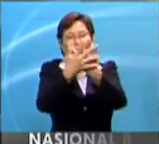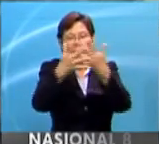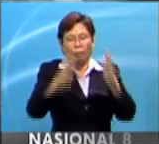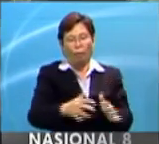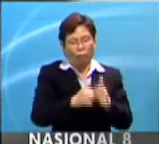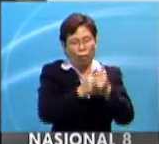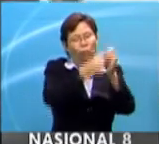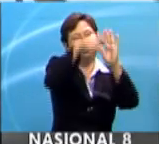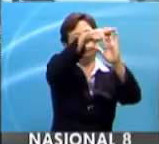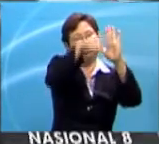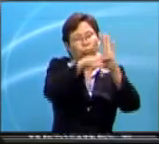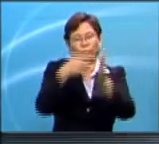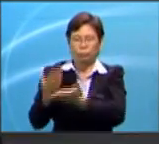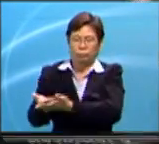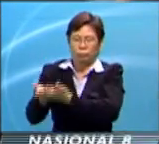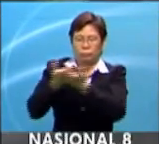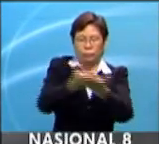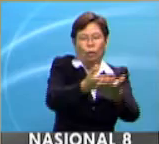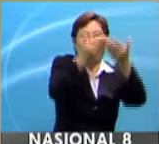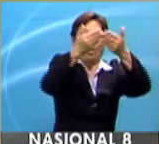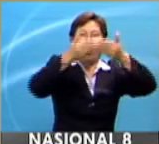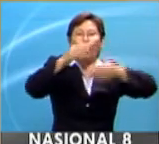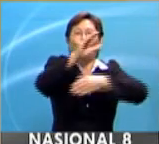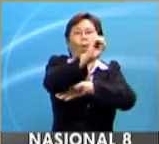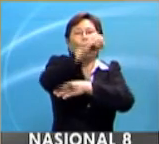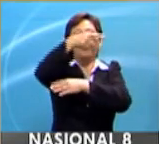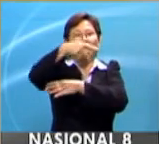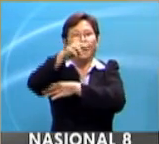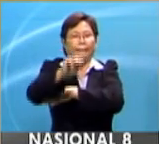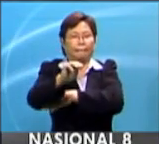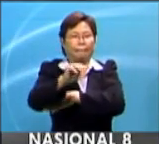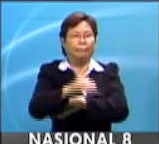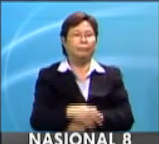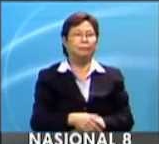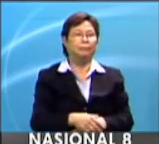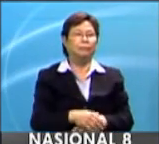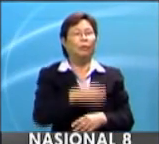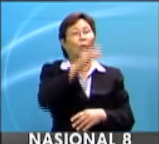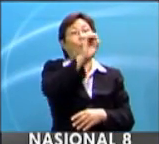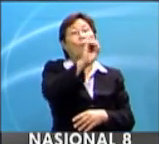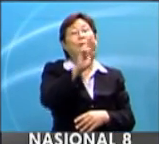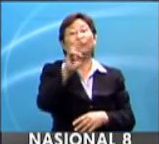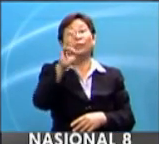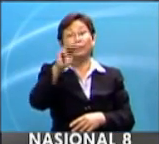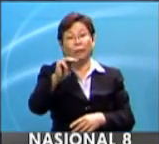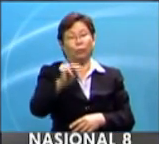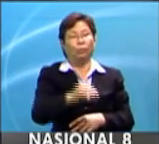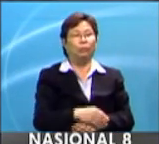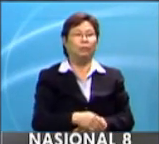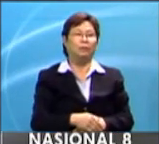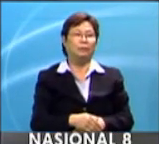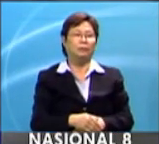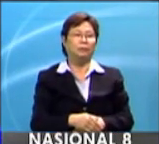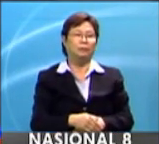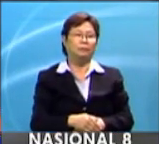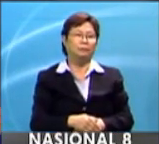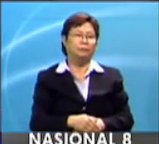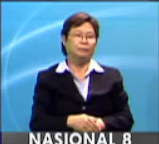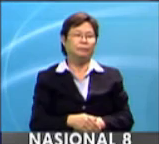yang ditawarkan oleh Open University Malaysia dan saya diberitahu tadi bahwa